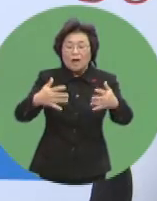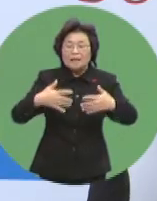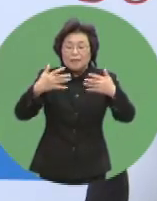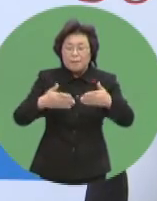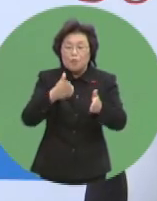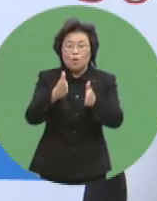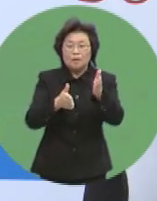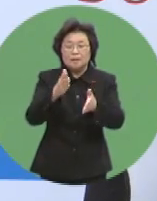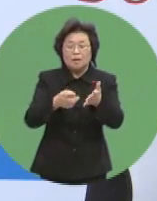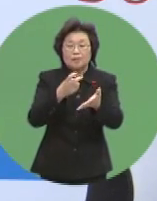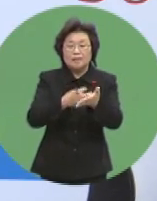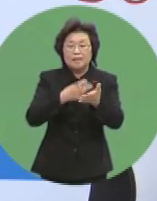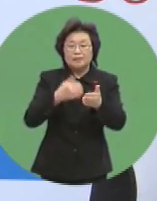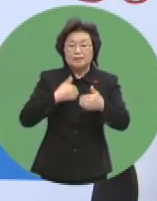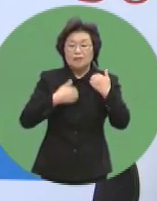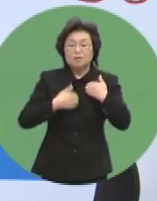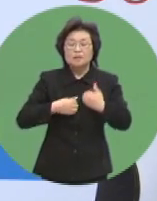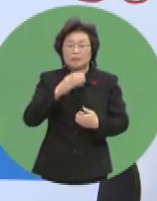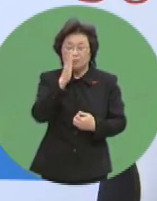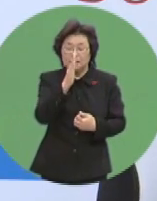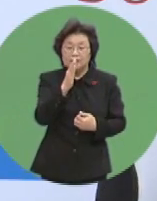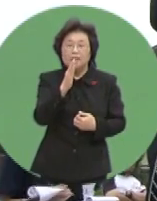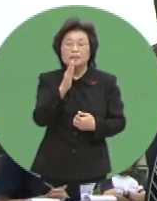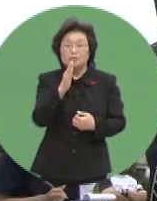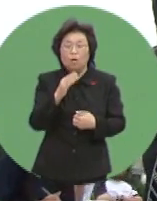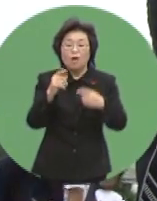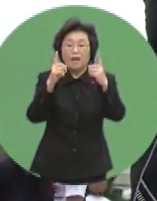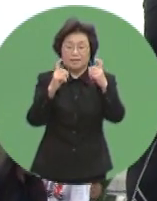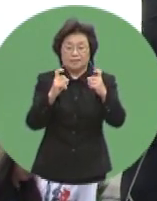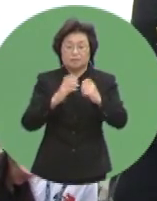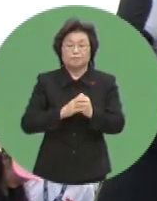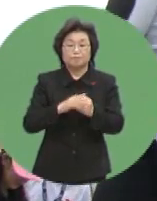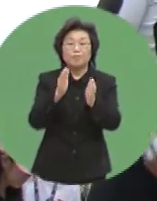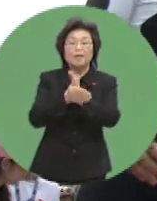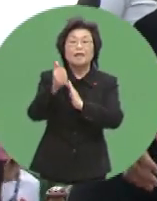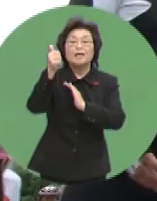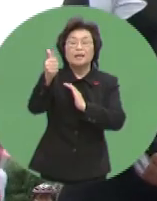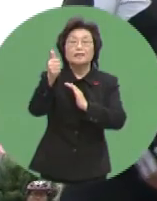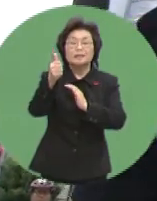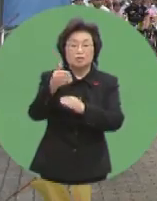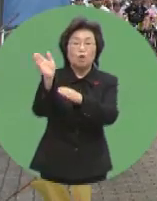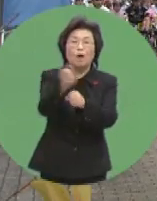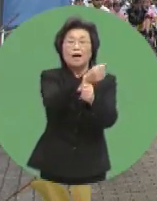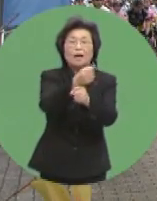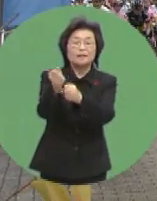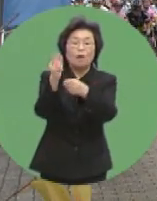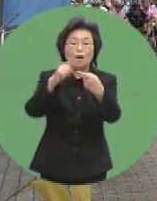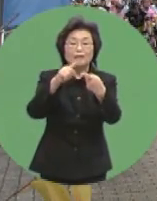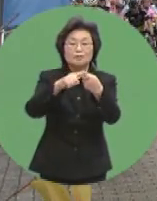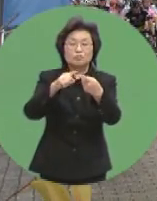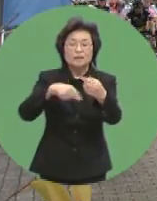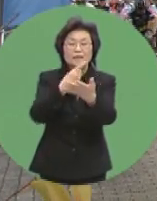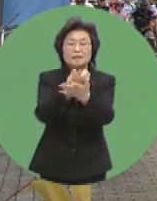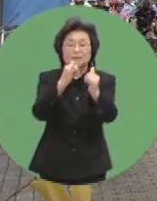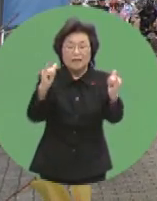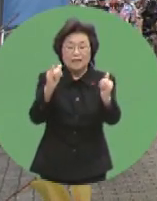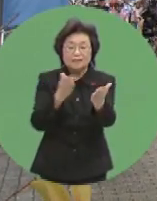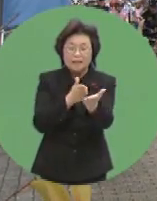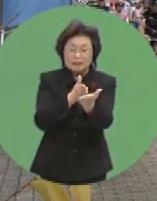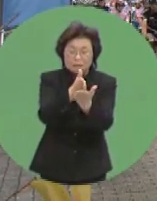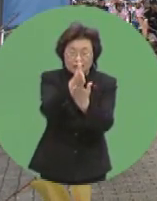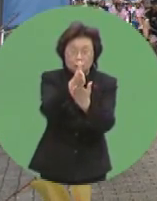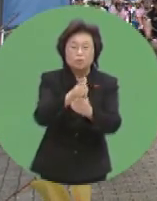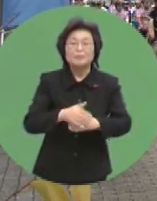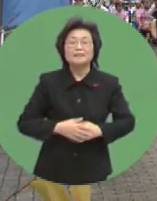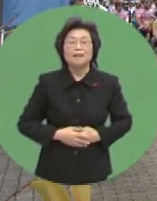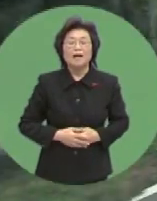接待をぜひ満喫してくださいと歓迎の言葉を述べ、飯泉知事の旗を合図に参加者が次々とスタートしました。